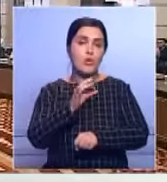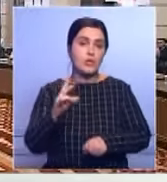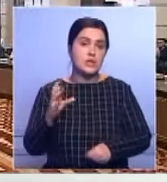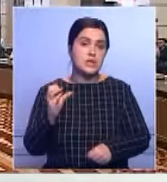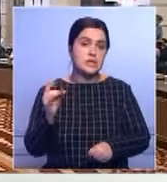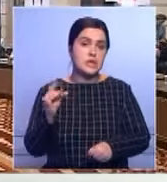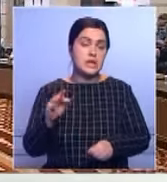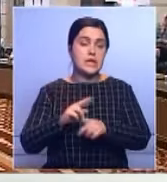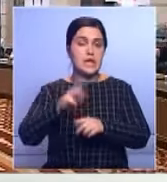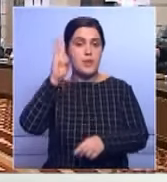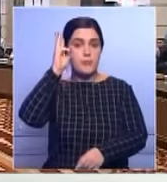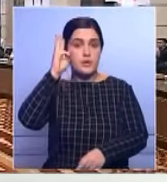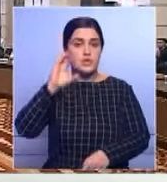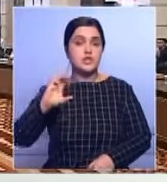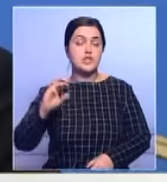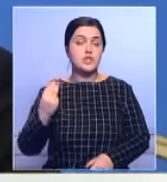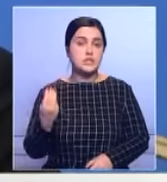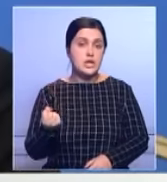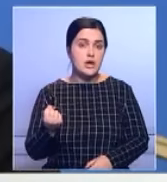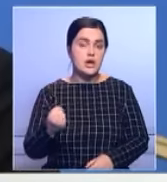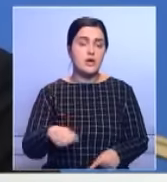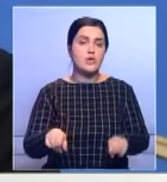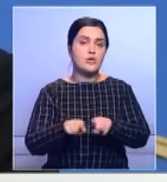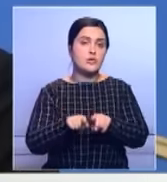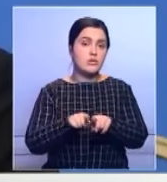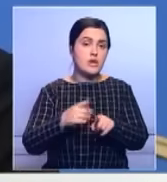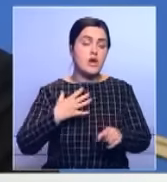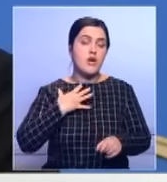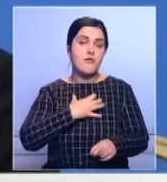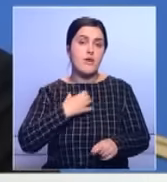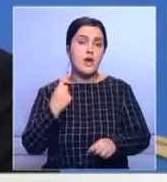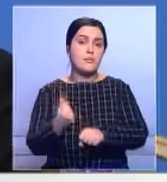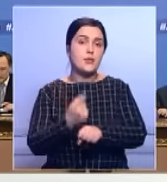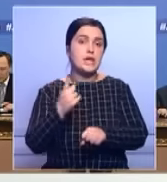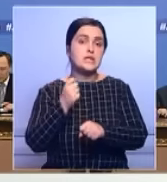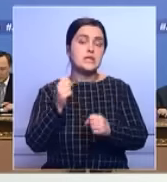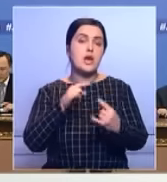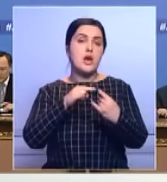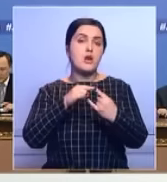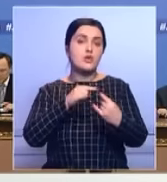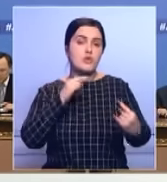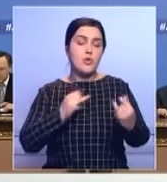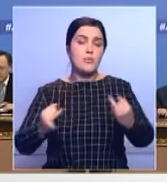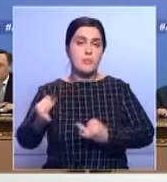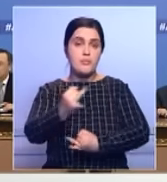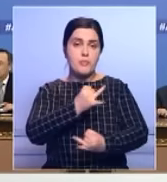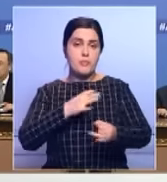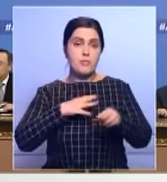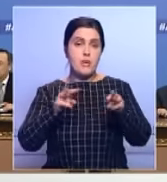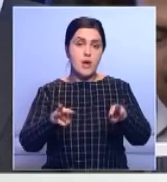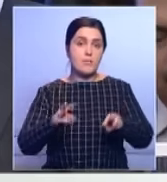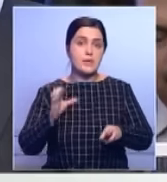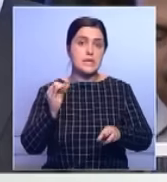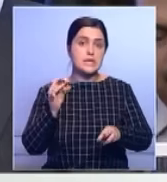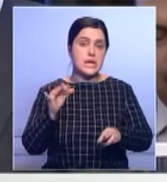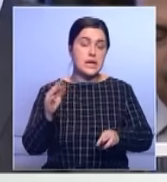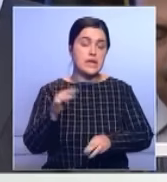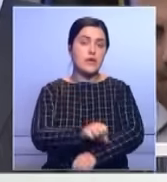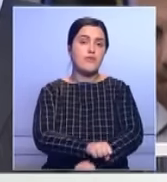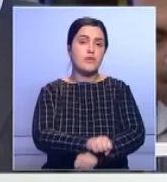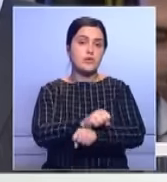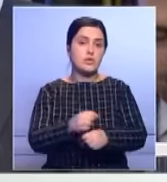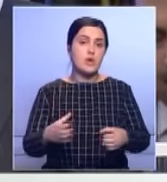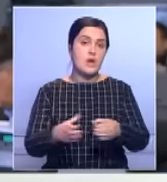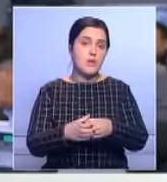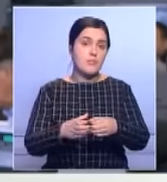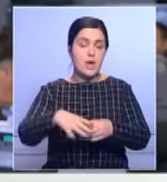и посол США. Немаловажен тот факт, что впервые за стол переговоров сели члены правительства Сирии и вооруженной оппозиции.